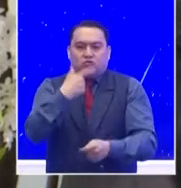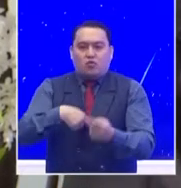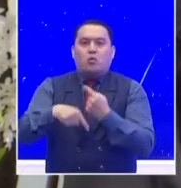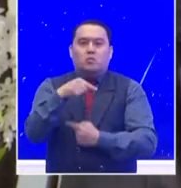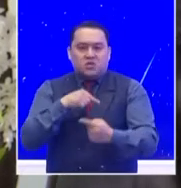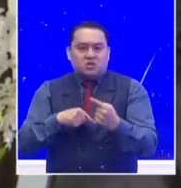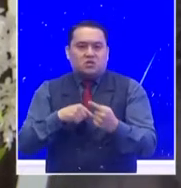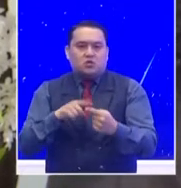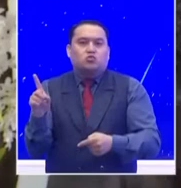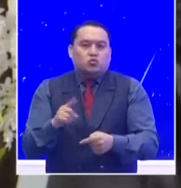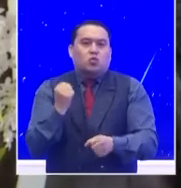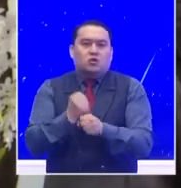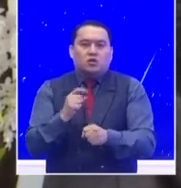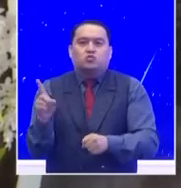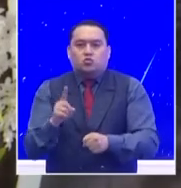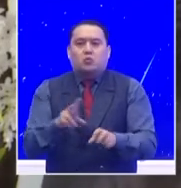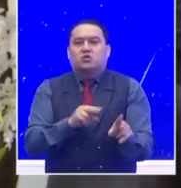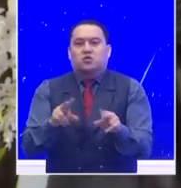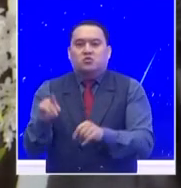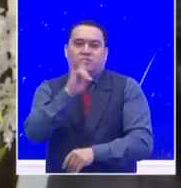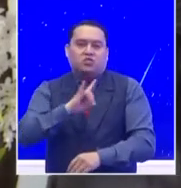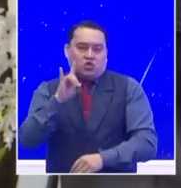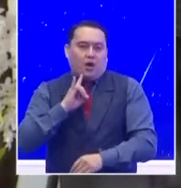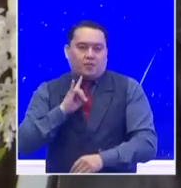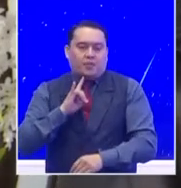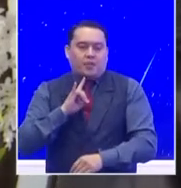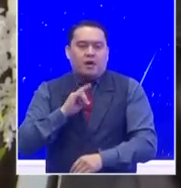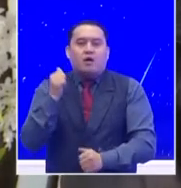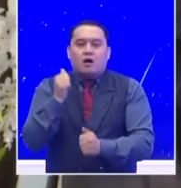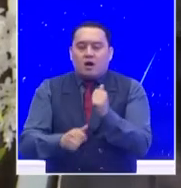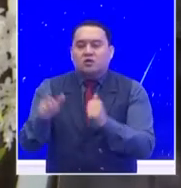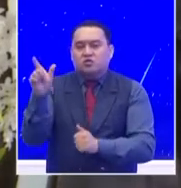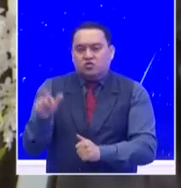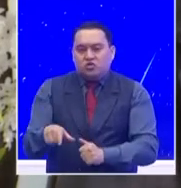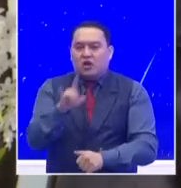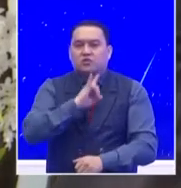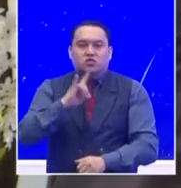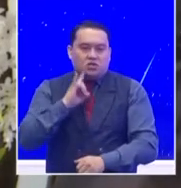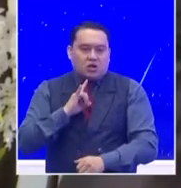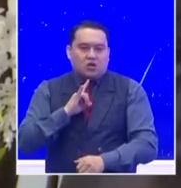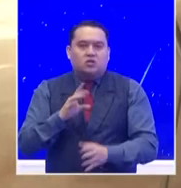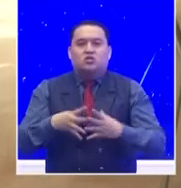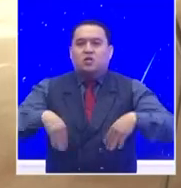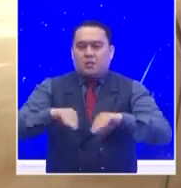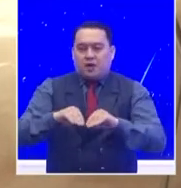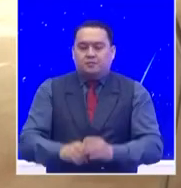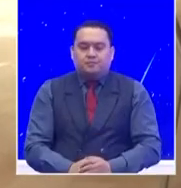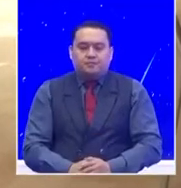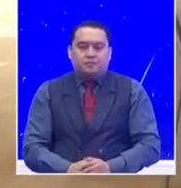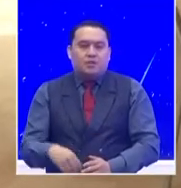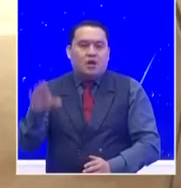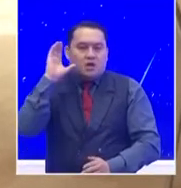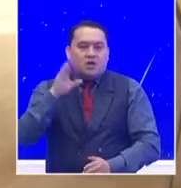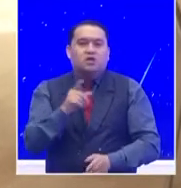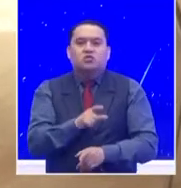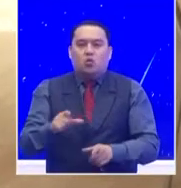вообще, что делать для того, чтобы быть счастливой женщиной. Я считаю, что каждая счастливая женщина – это счастливая семья. В числе слушателей есть